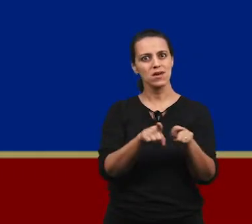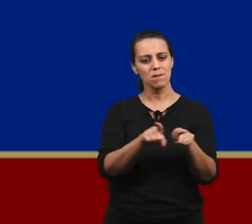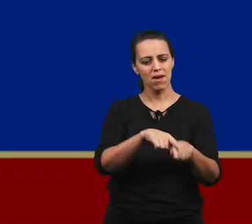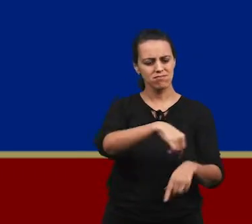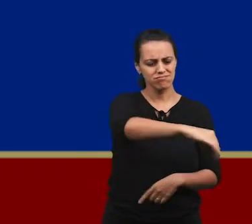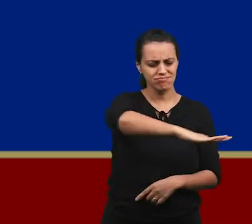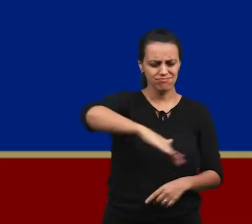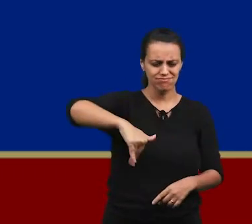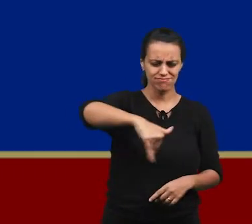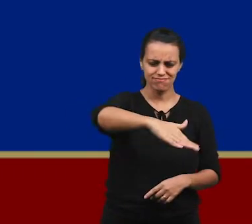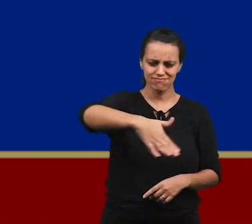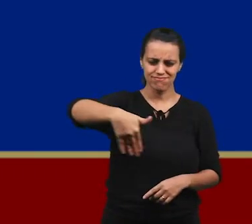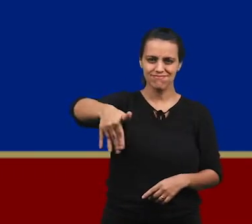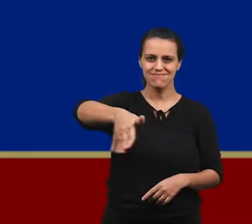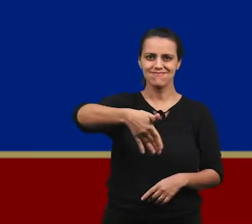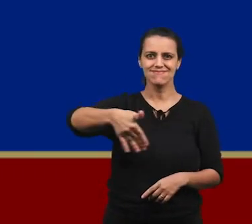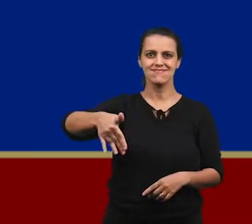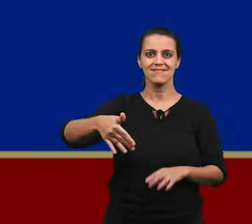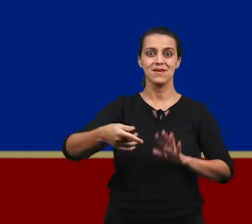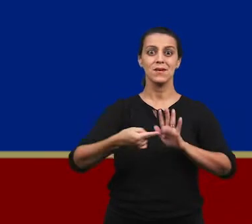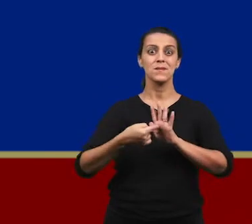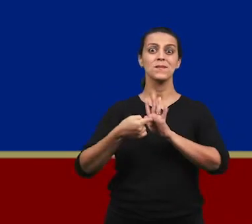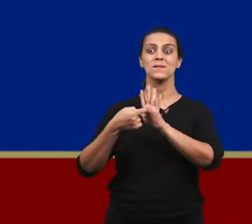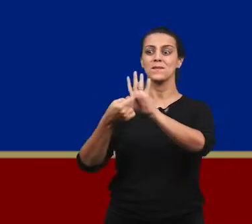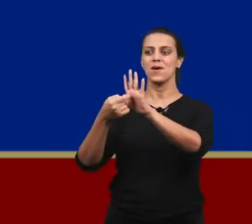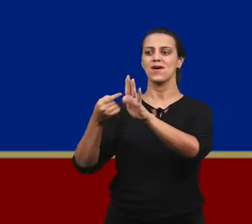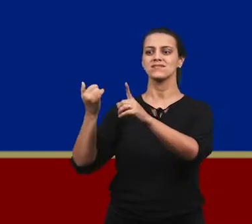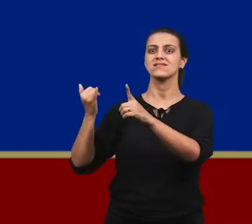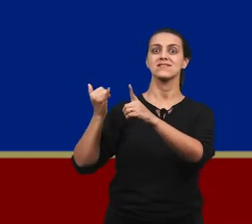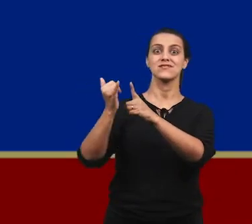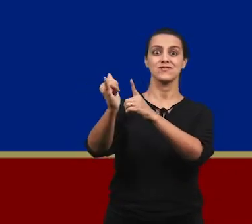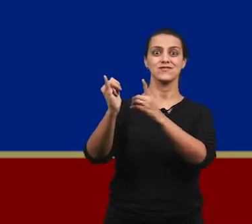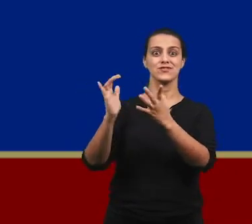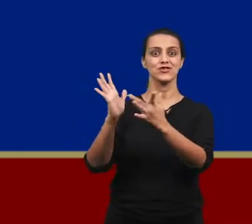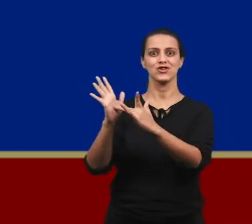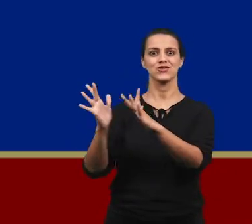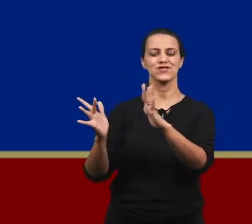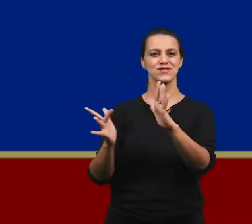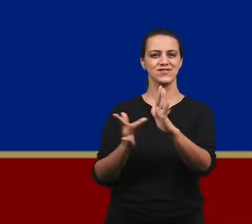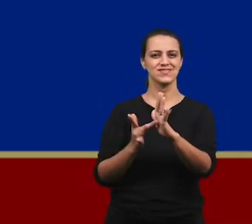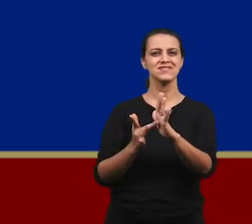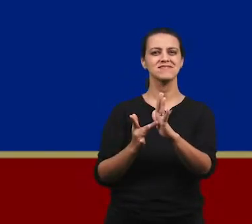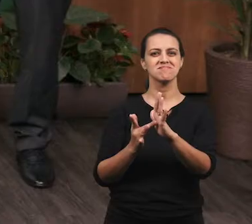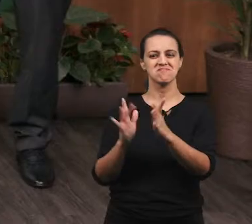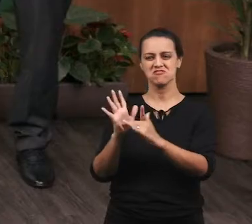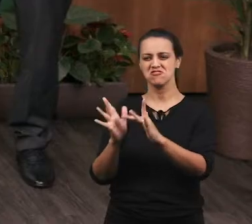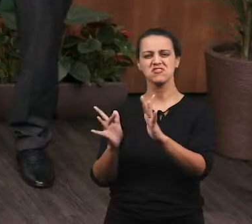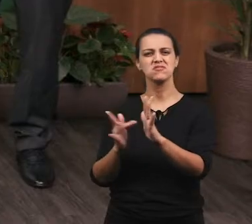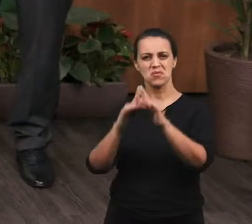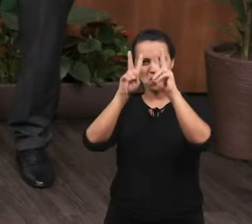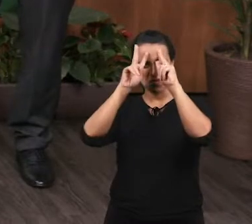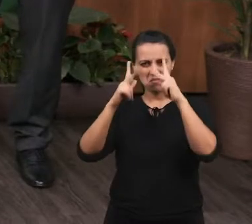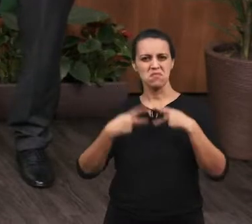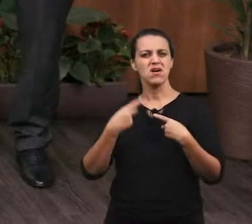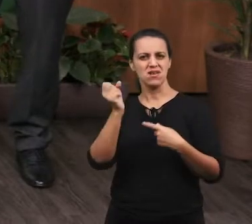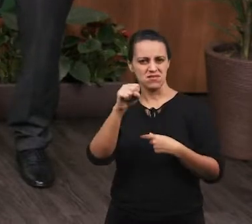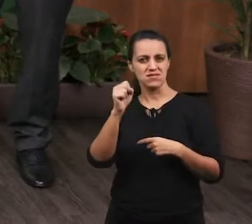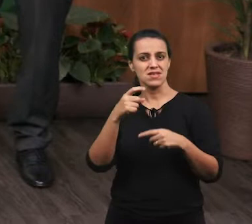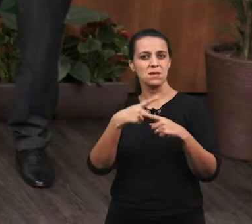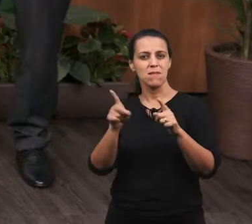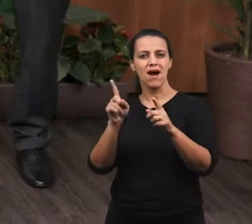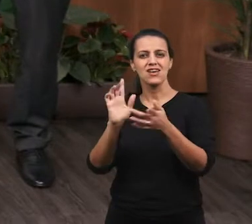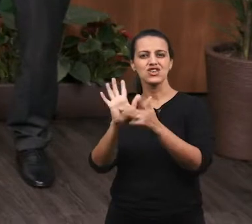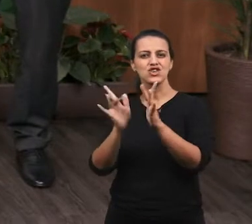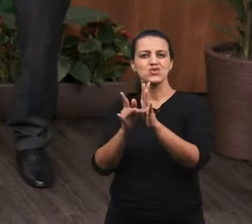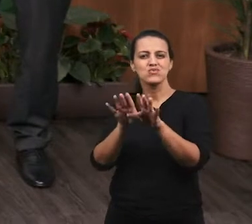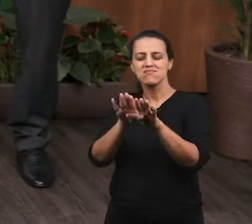весь облечен в золото, что пророчески указывал на Господа Иисуса в своей человечности, в своем